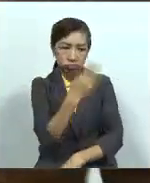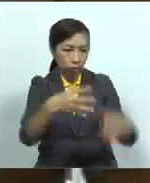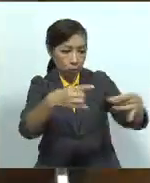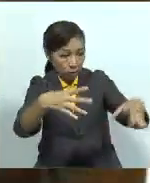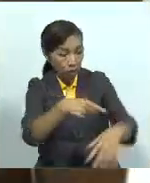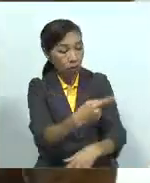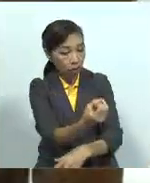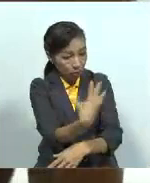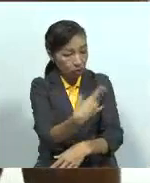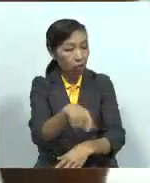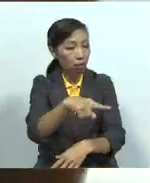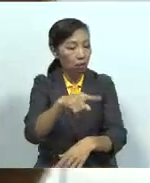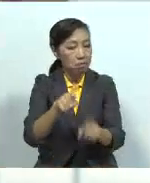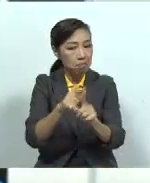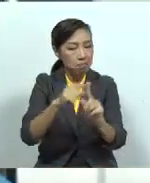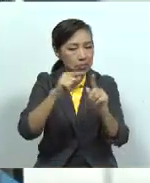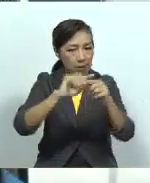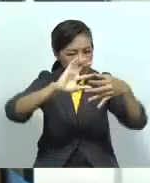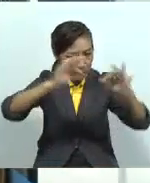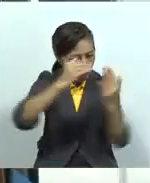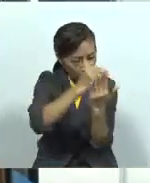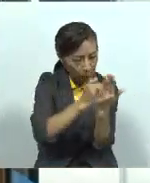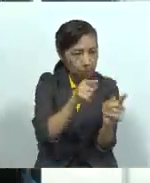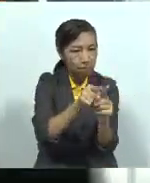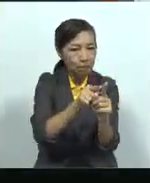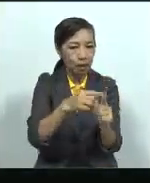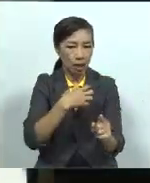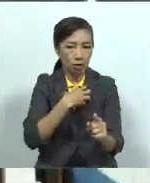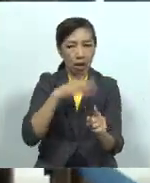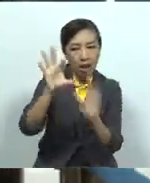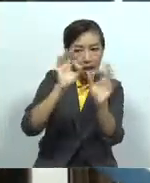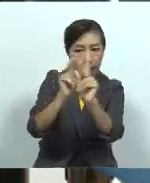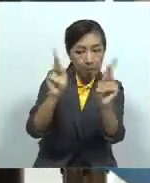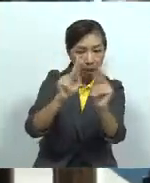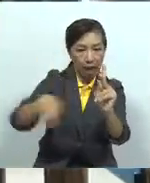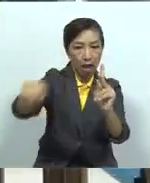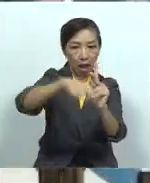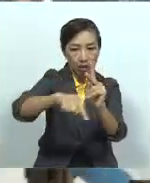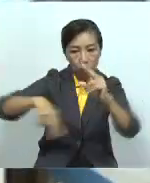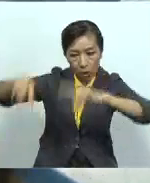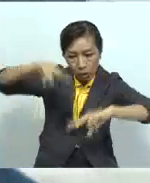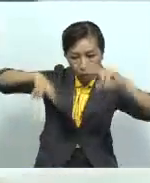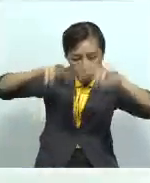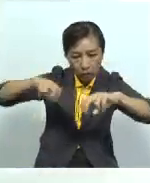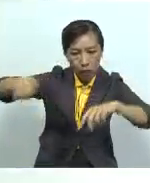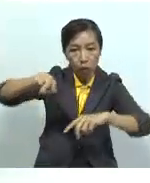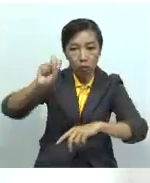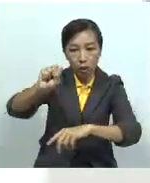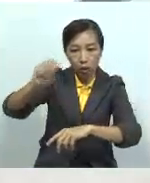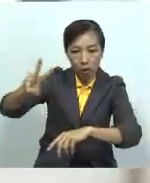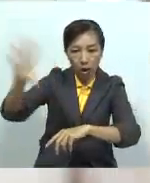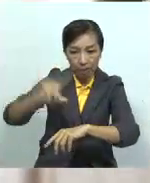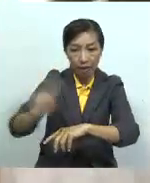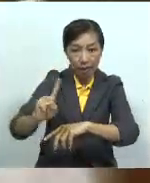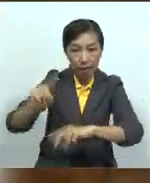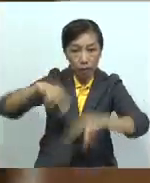านที่ได้ปรับแก้ไขถ้อยคำเกี่ยวกับเรื่องของการตั้งคณะกรรมาธิการศึกษากระบวนการซึ่งการได้มาของสวเพ